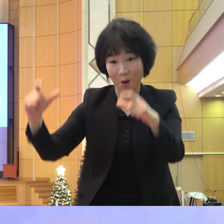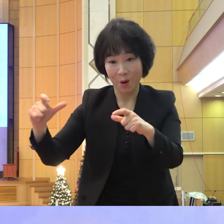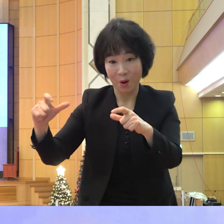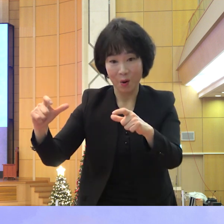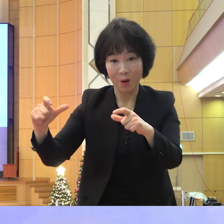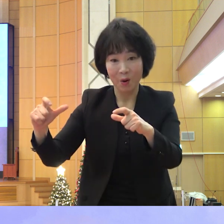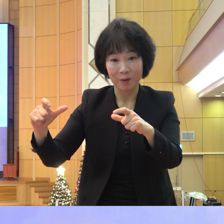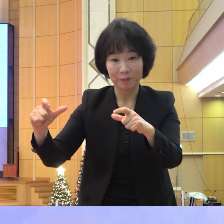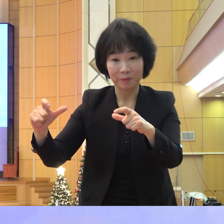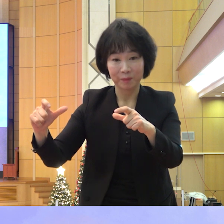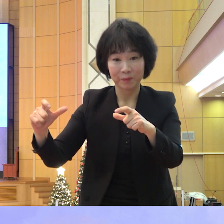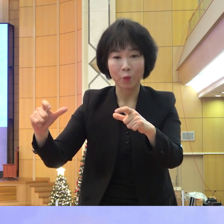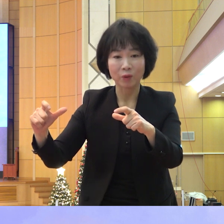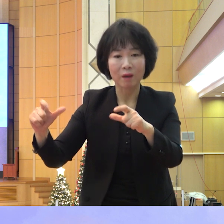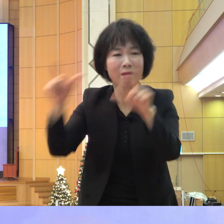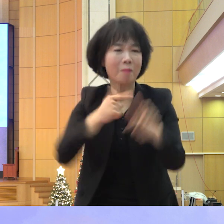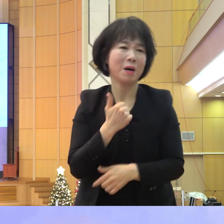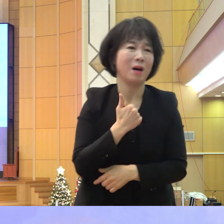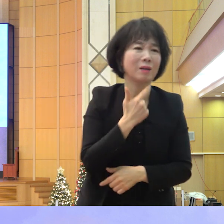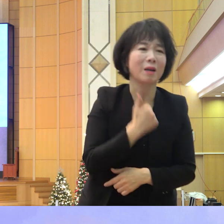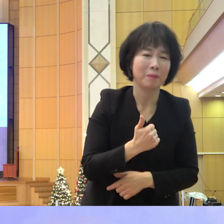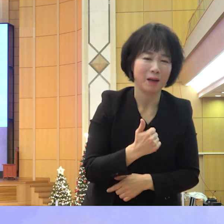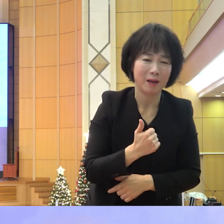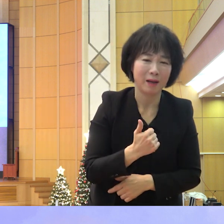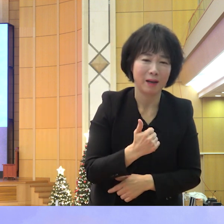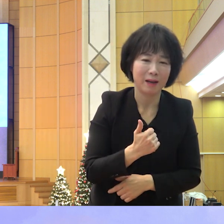1268번지 148호요.